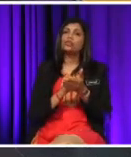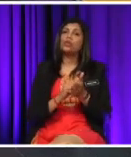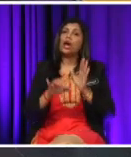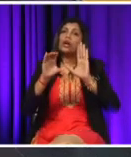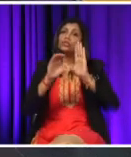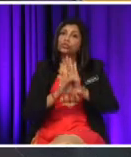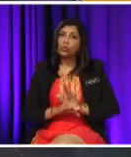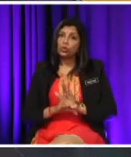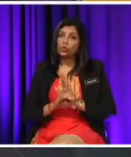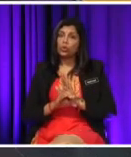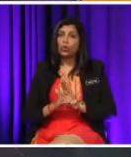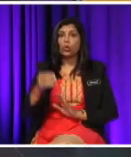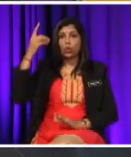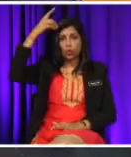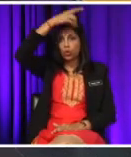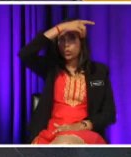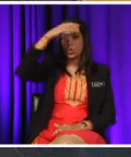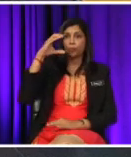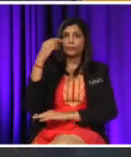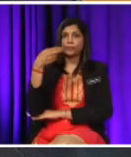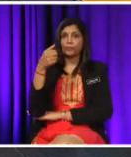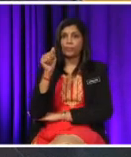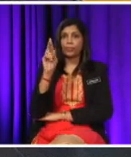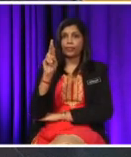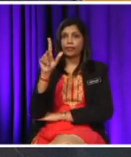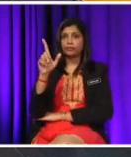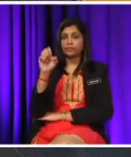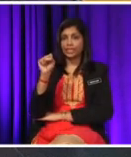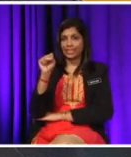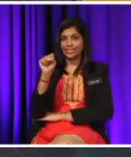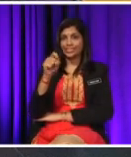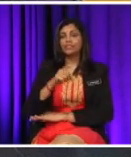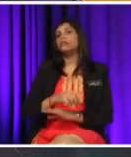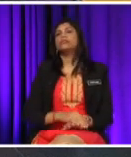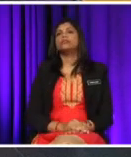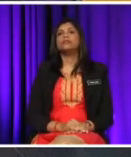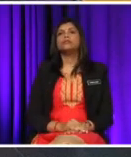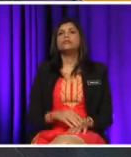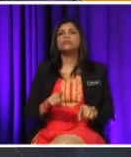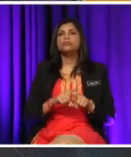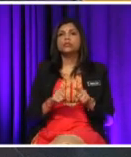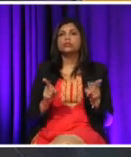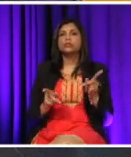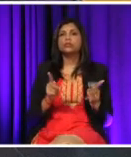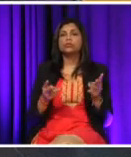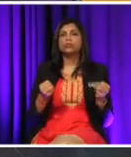murid-murid hukum di aplikasikan untuk belut udara panas tapi kalian aturan gimana